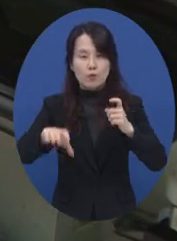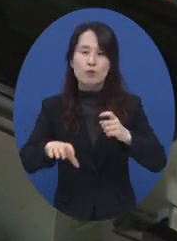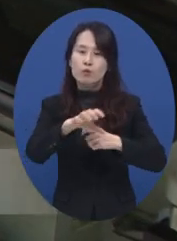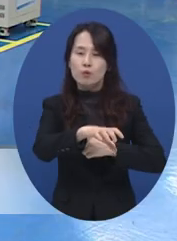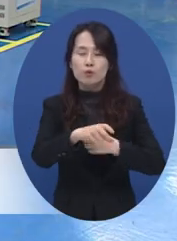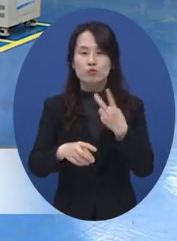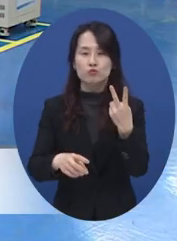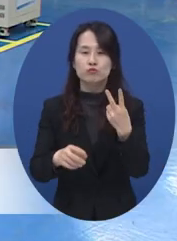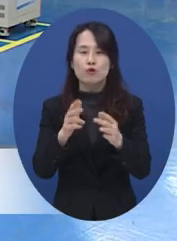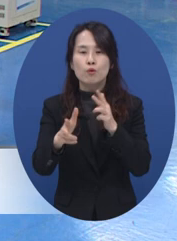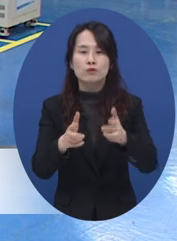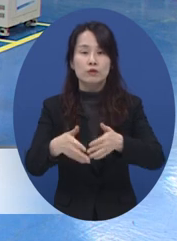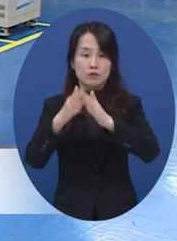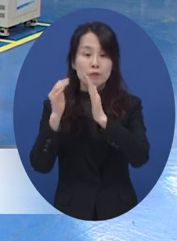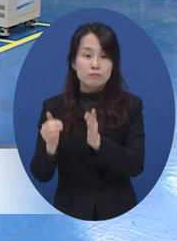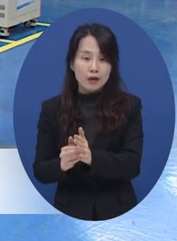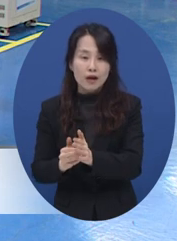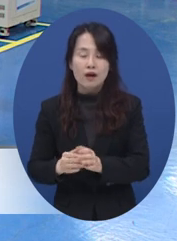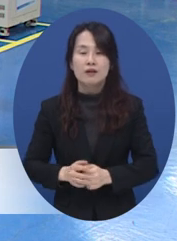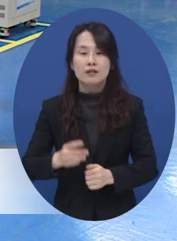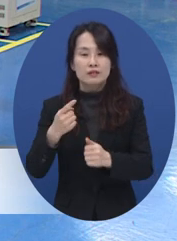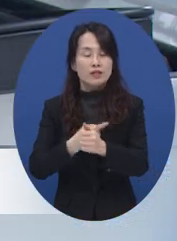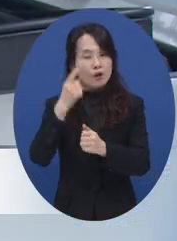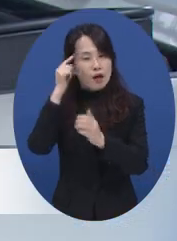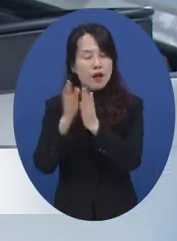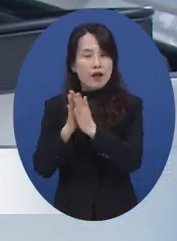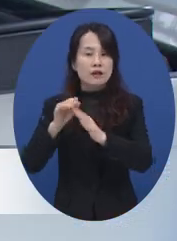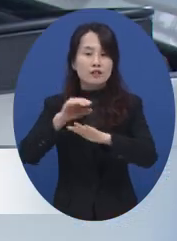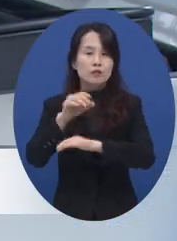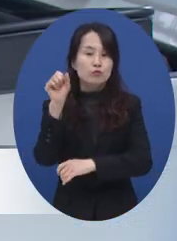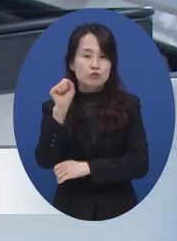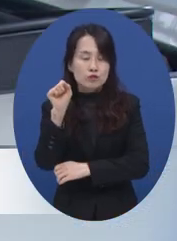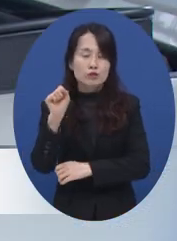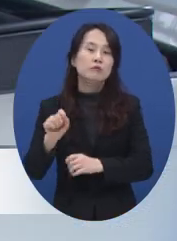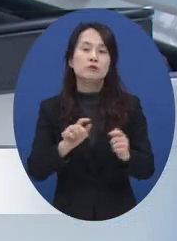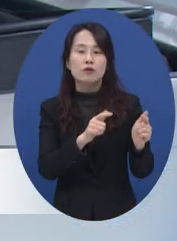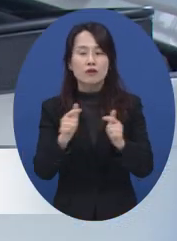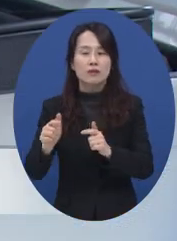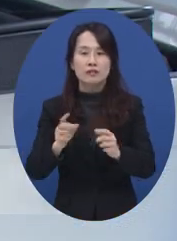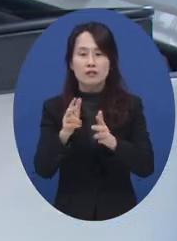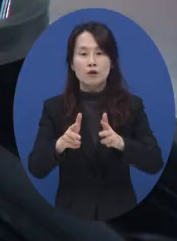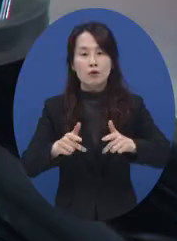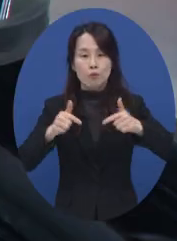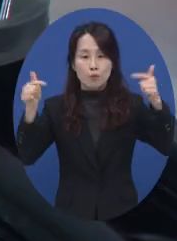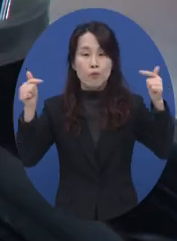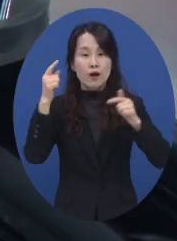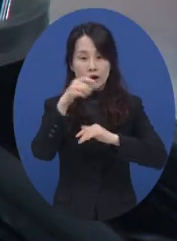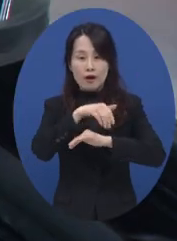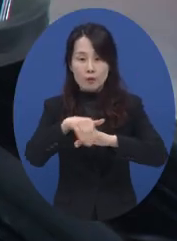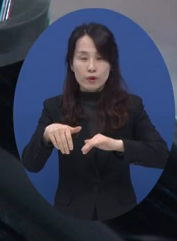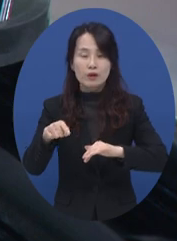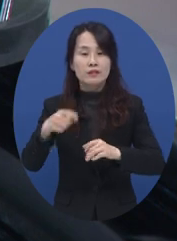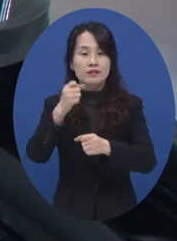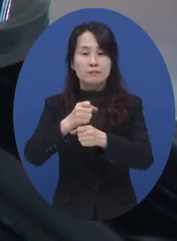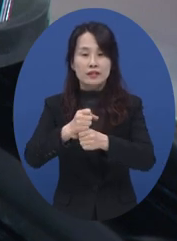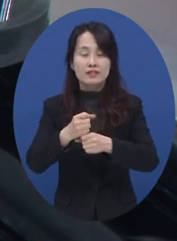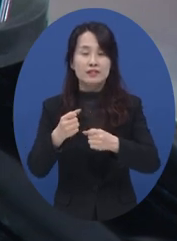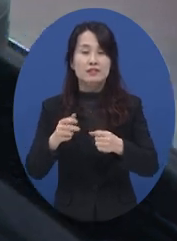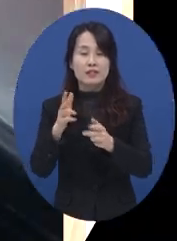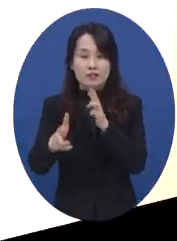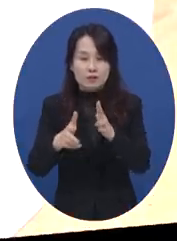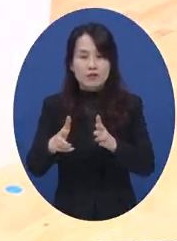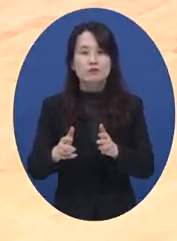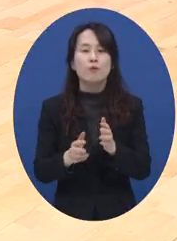있습니다. 자율주행이나 태양광 기술 등 앞으로 사업을 확장할 계획인데 그 제조시설도 경기도에 둥지를 트게